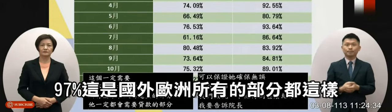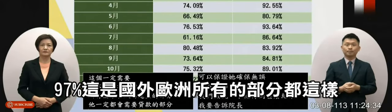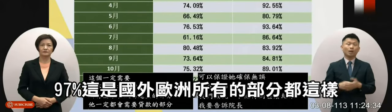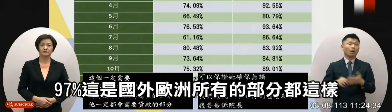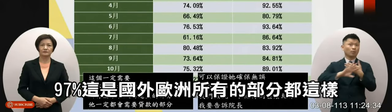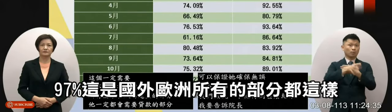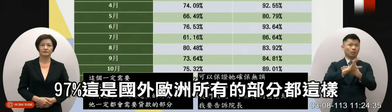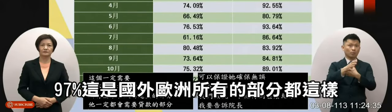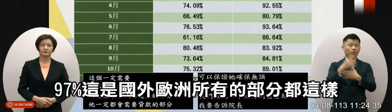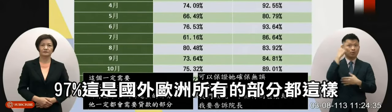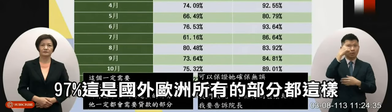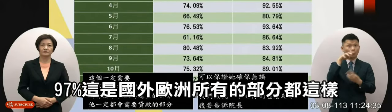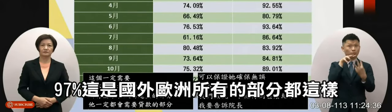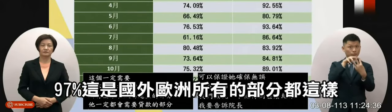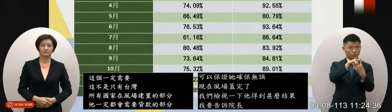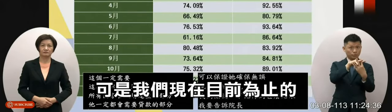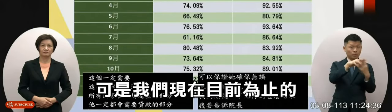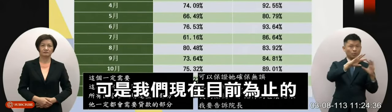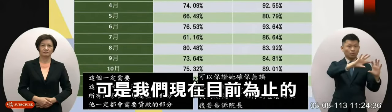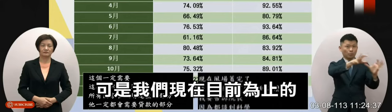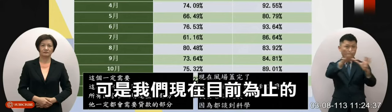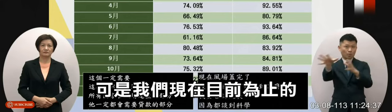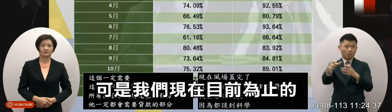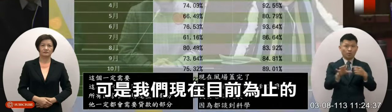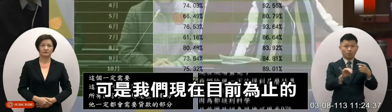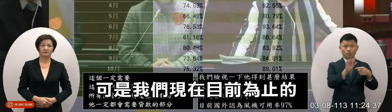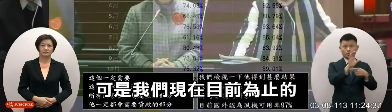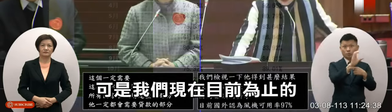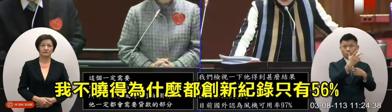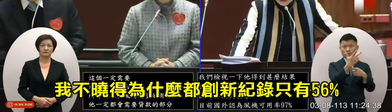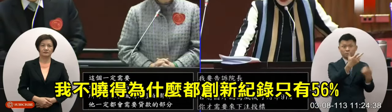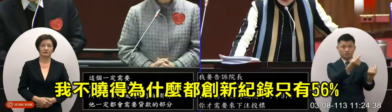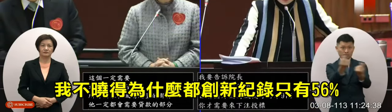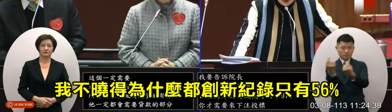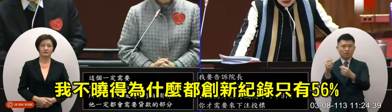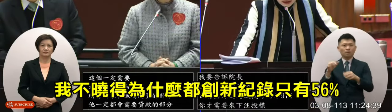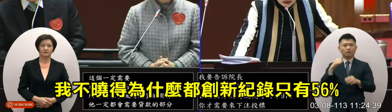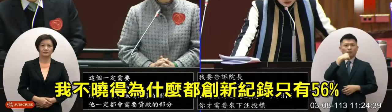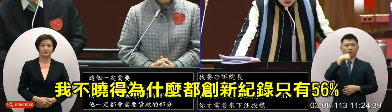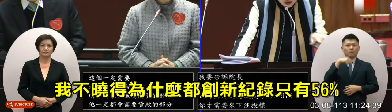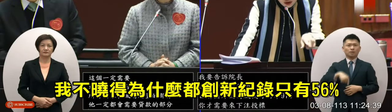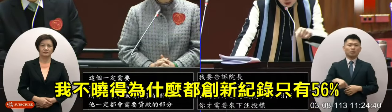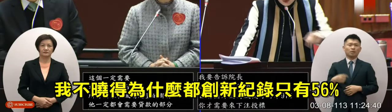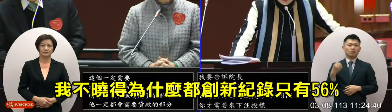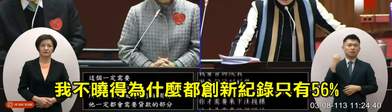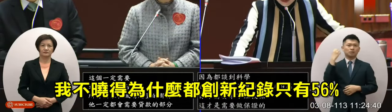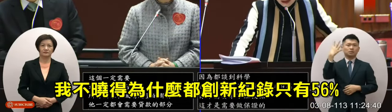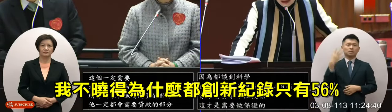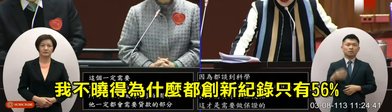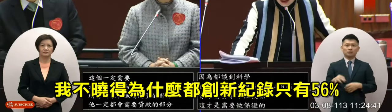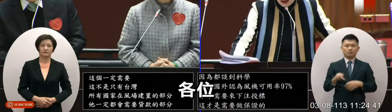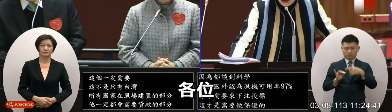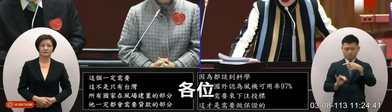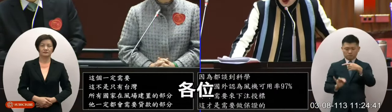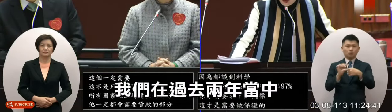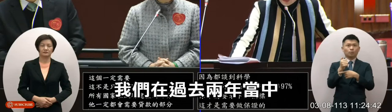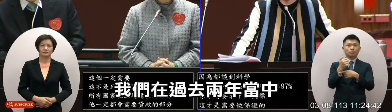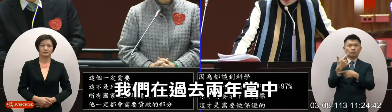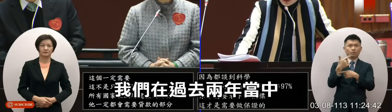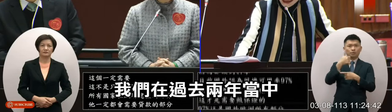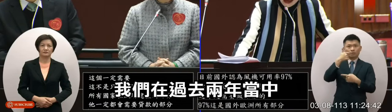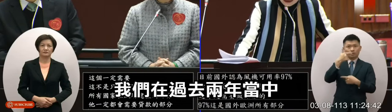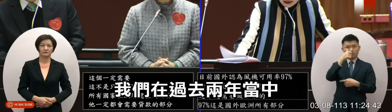外欧洲所有的部分都这样。可是我们现在目前为止的，我不晓得为什么都创新纪录只有 56% 了。各位，